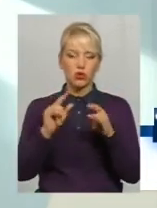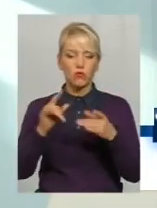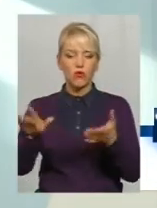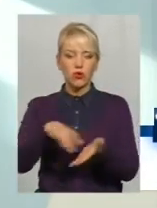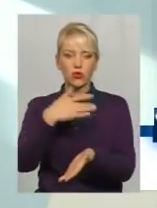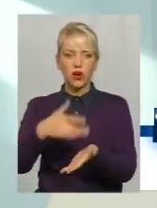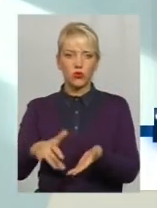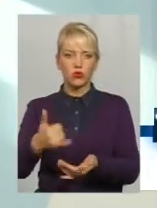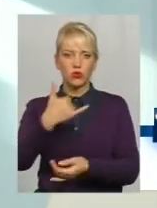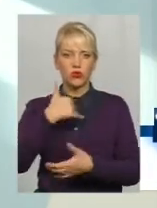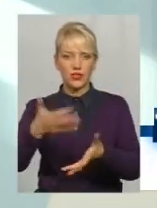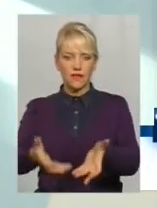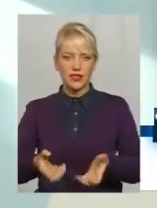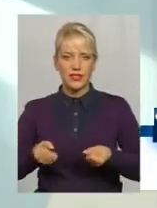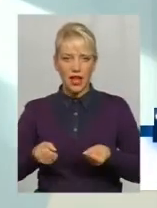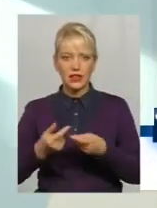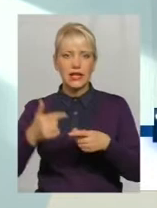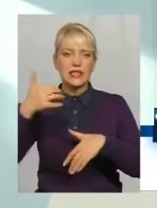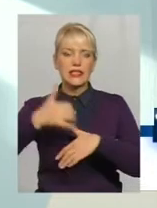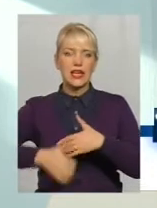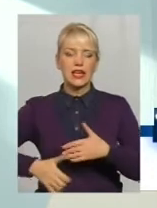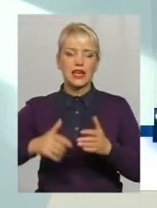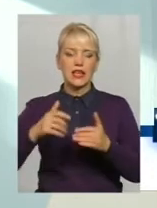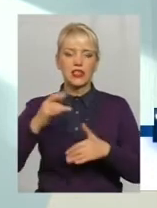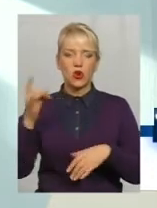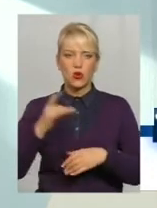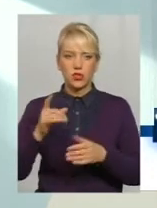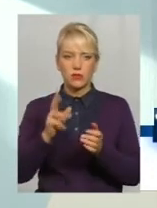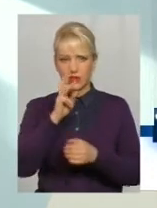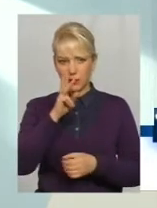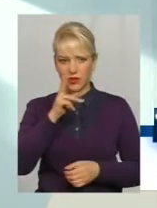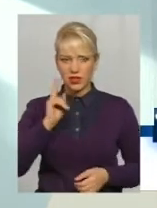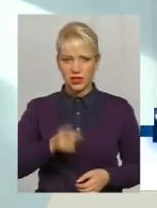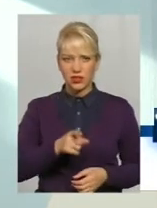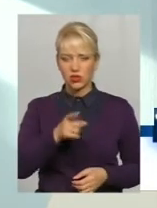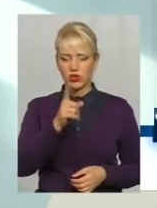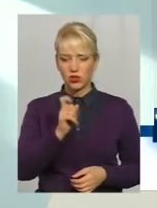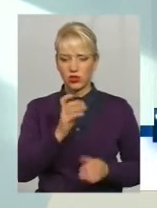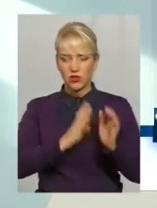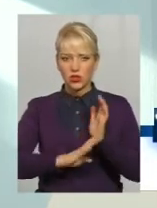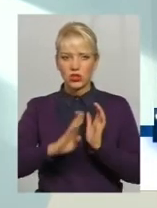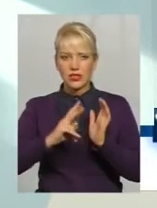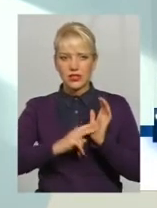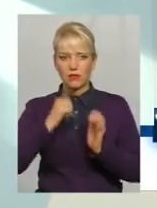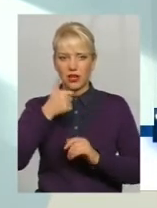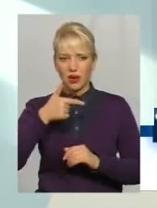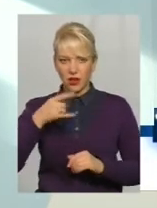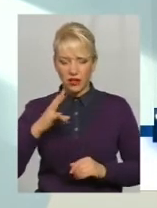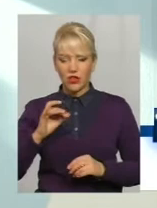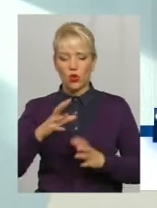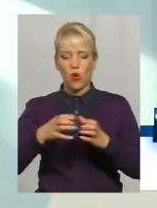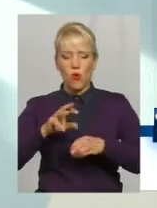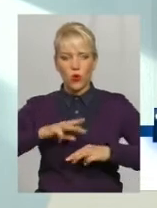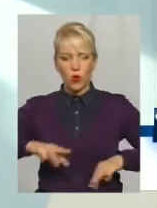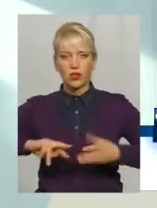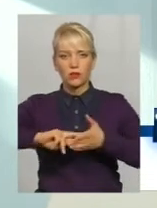у нас середній розмір заробітної плати 1197 гривень. Але уряд планує і